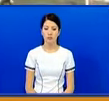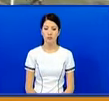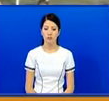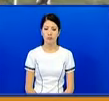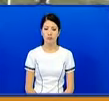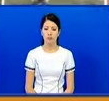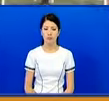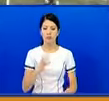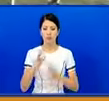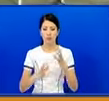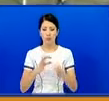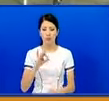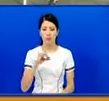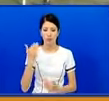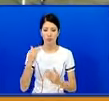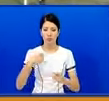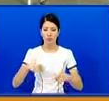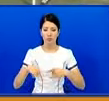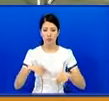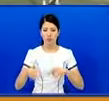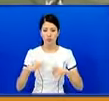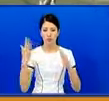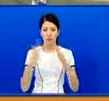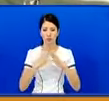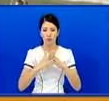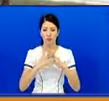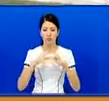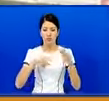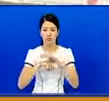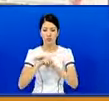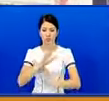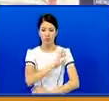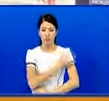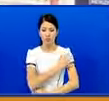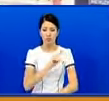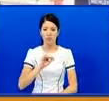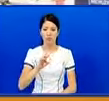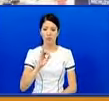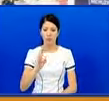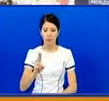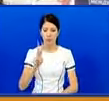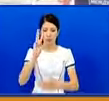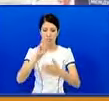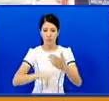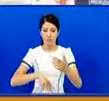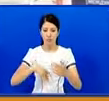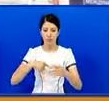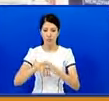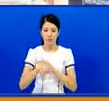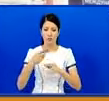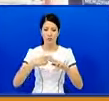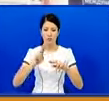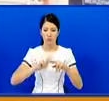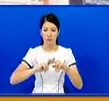Матчты Ордабасы командасының футболшылары жойқын шабуылдармен бастады. Әсіресе Мардан Төлебектің айбаланың сыртқы жағынан жасаған соққысы қақпа бағанасына